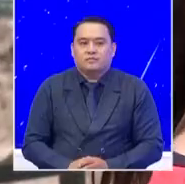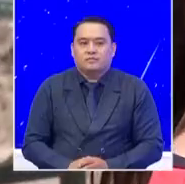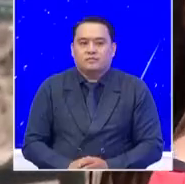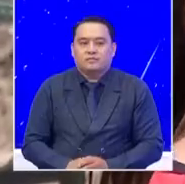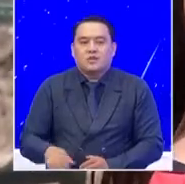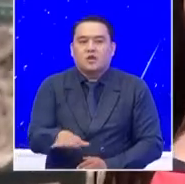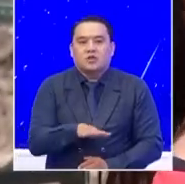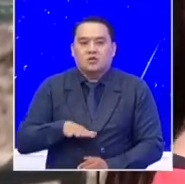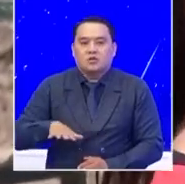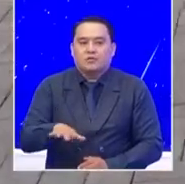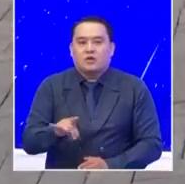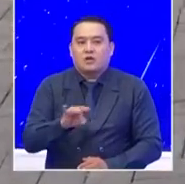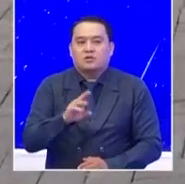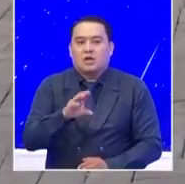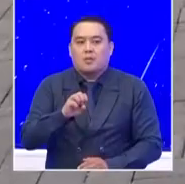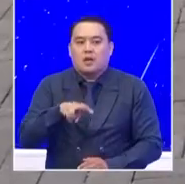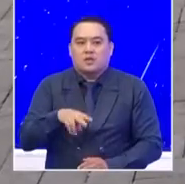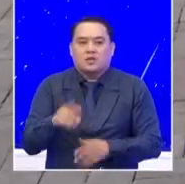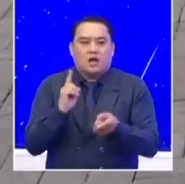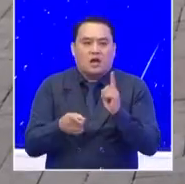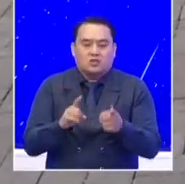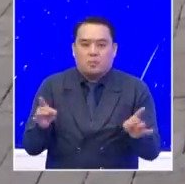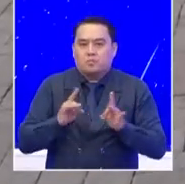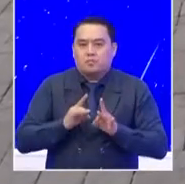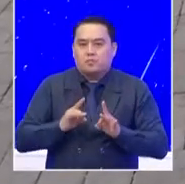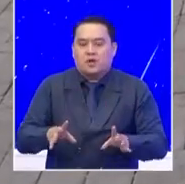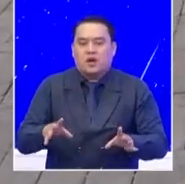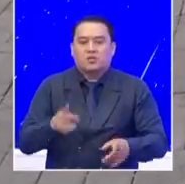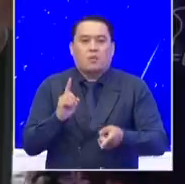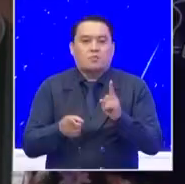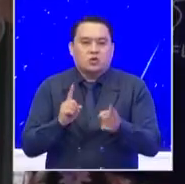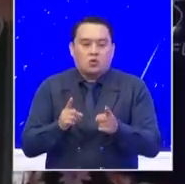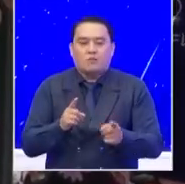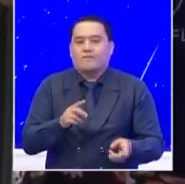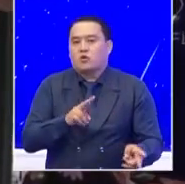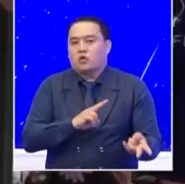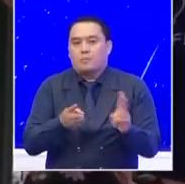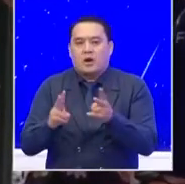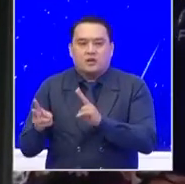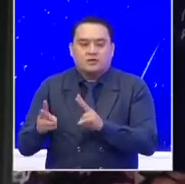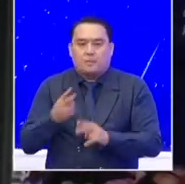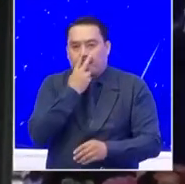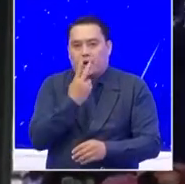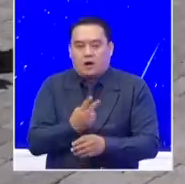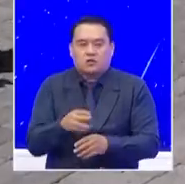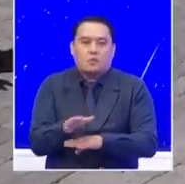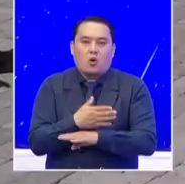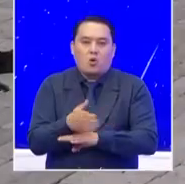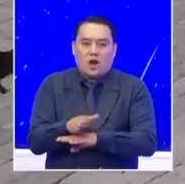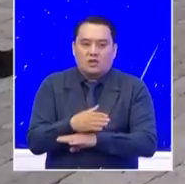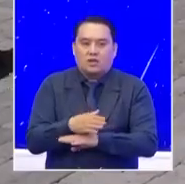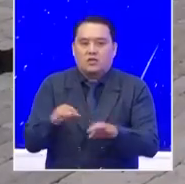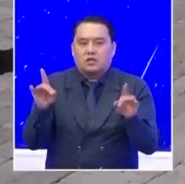Двор многоэтажек в микрорайоне Самал стал самой настоящей дэнс-площадкой. Организаторы зазывали всех, кто проходил мимо, кто вышел погулять.